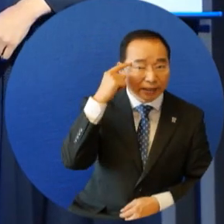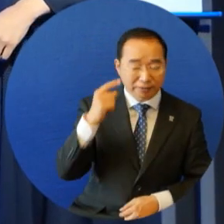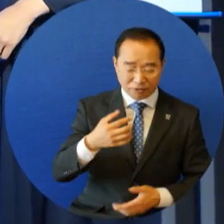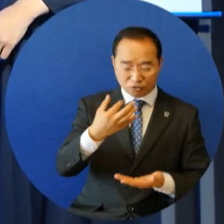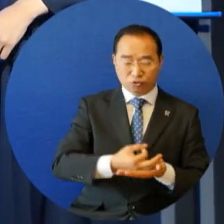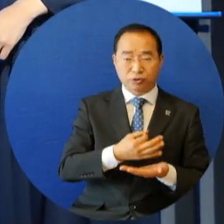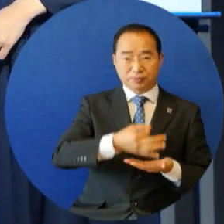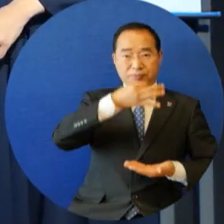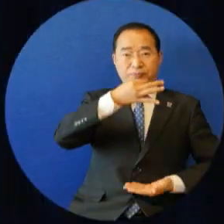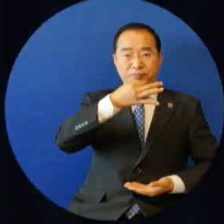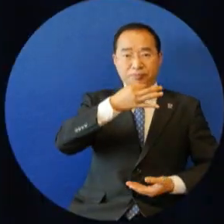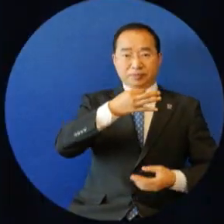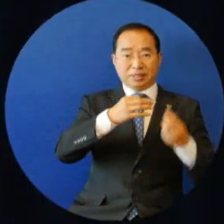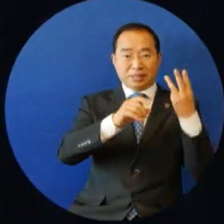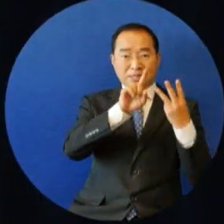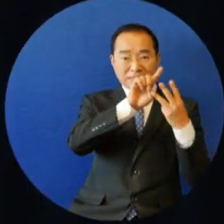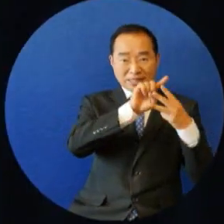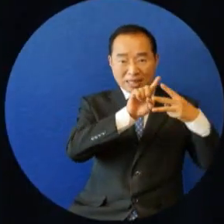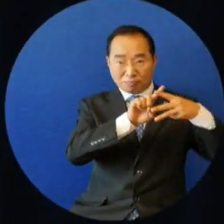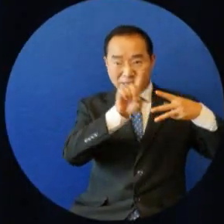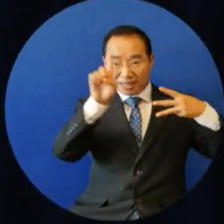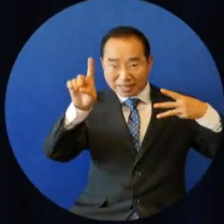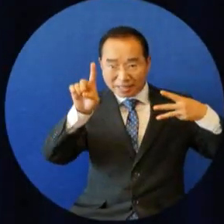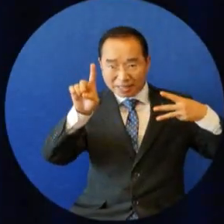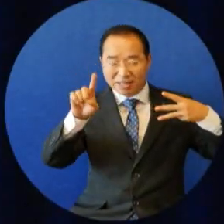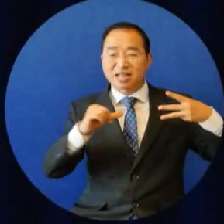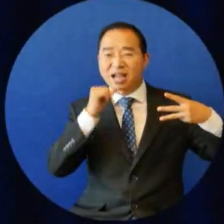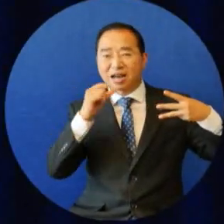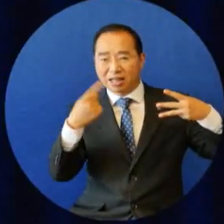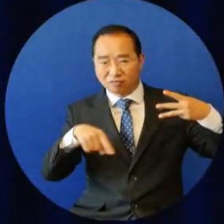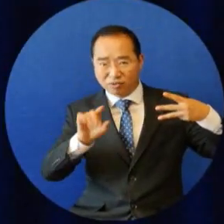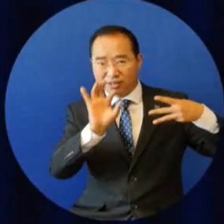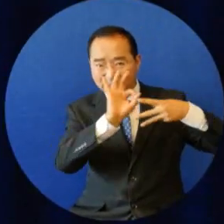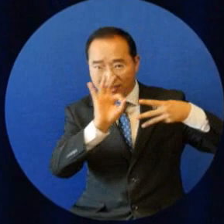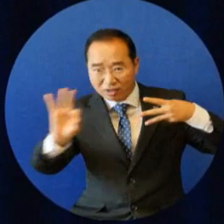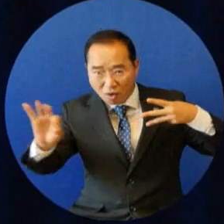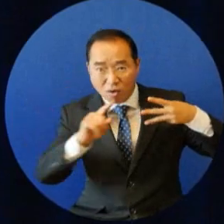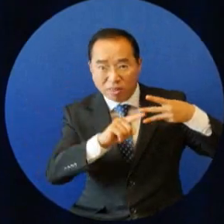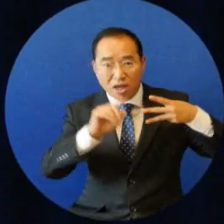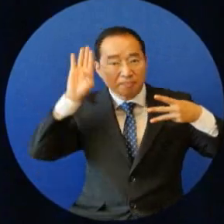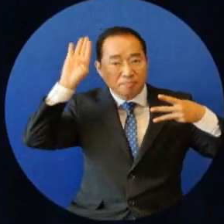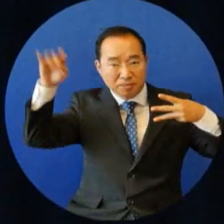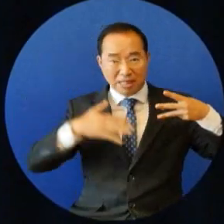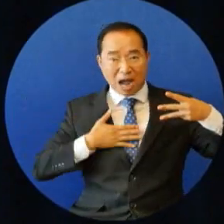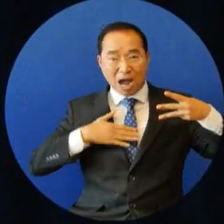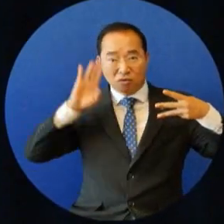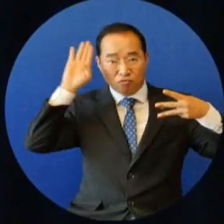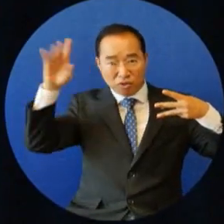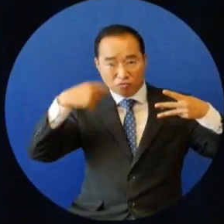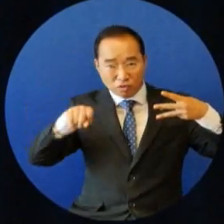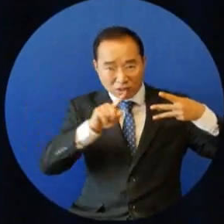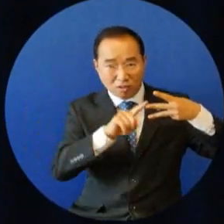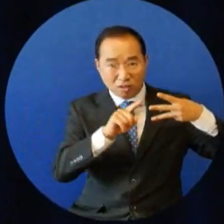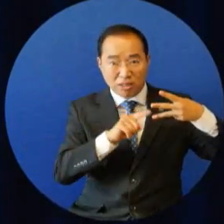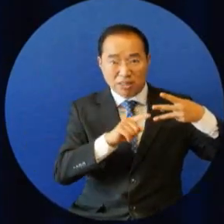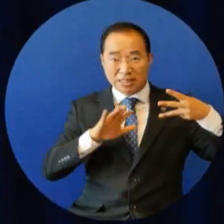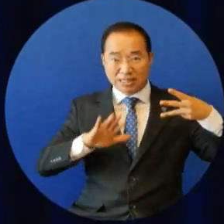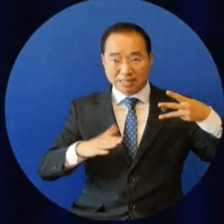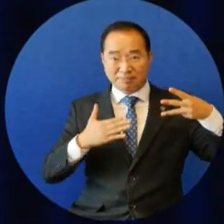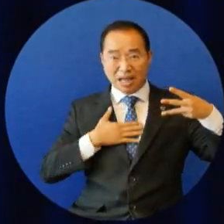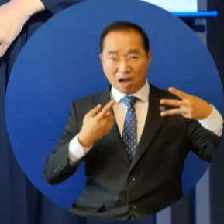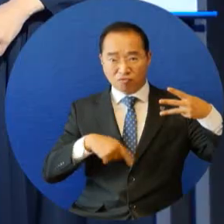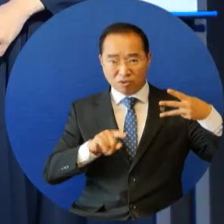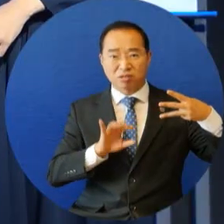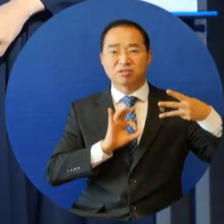가난한 사람을 위해서, 3분의 1은 나의 미래를 위해서, 3분의 1은 현재의 나를